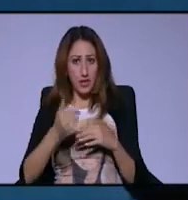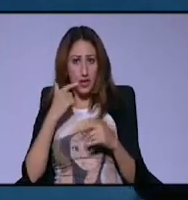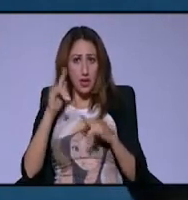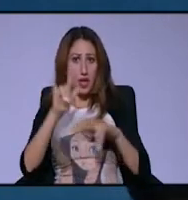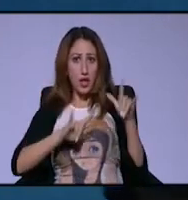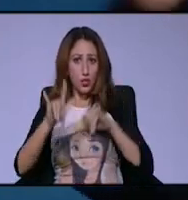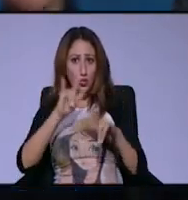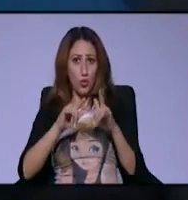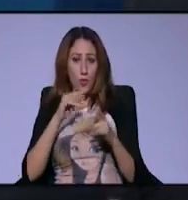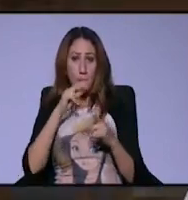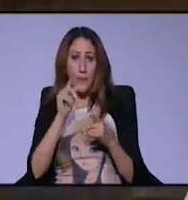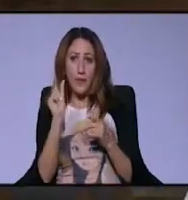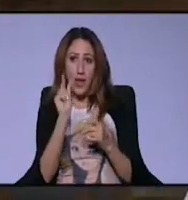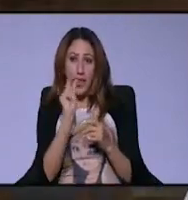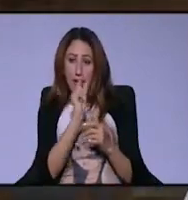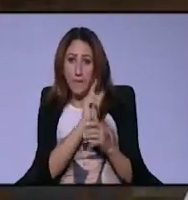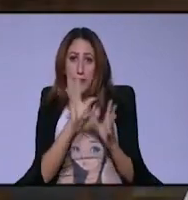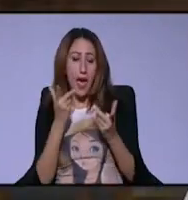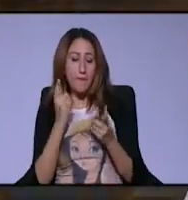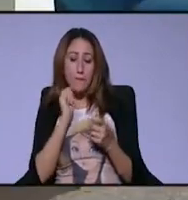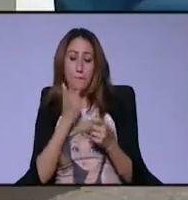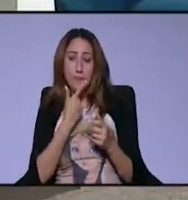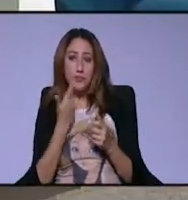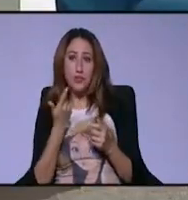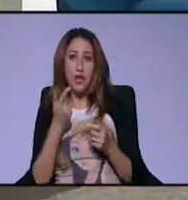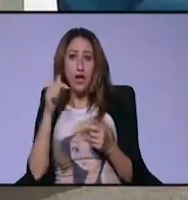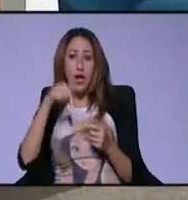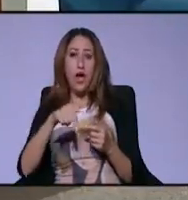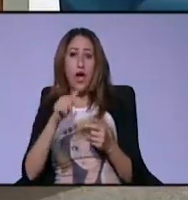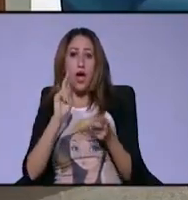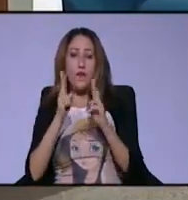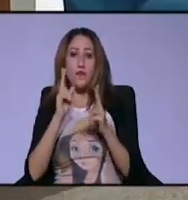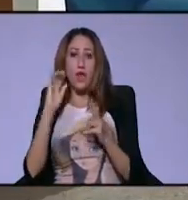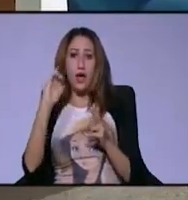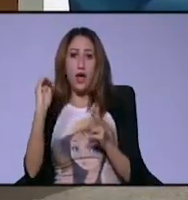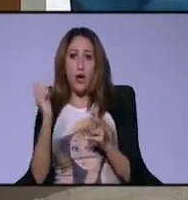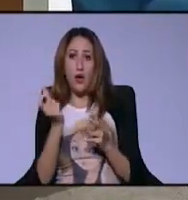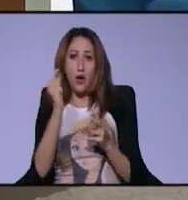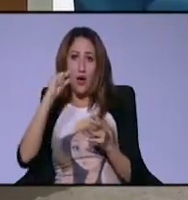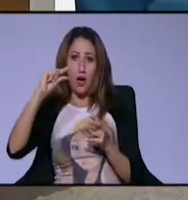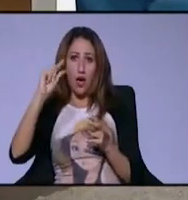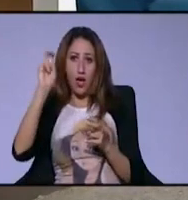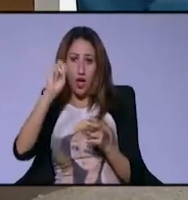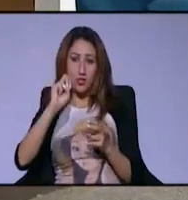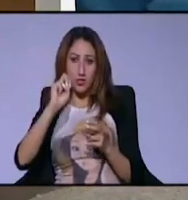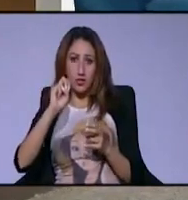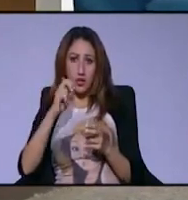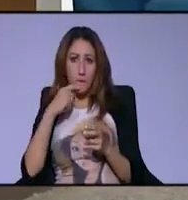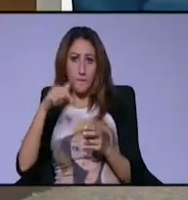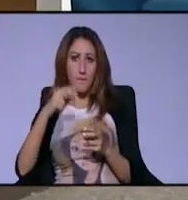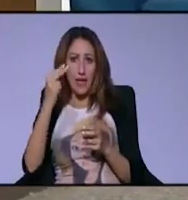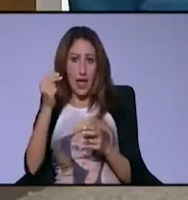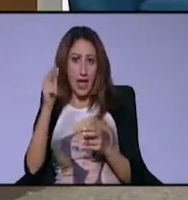أين قيلت هذه الكلمة؟ هنا في موقف حفر الخندق. ويكفي أن الله جل جلاله أنزل في شأن غزوة الخندق